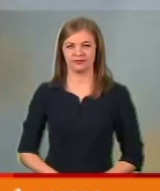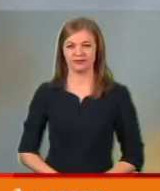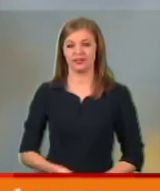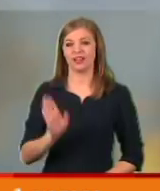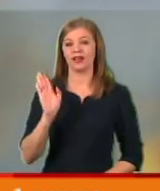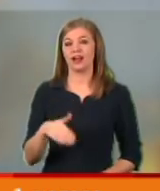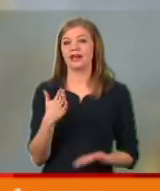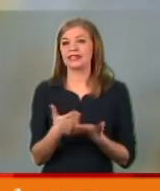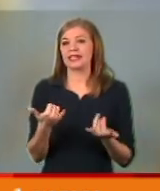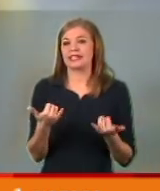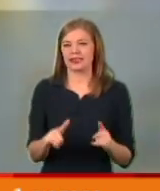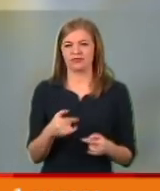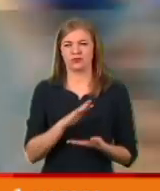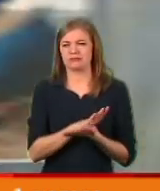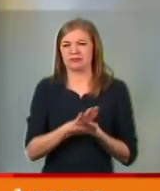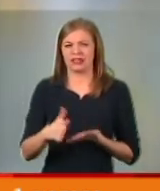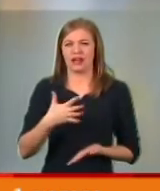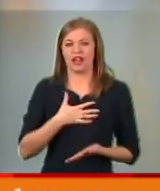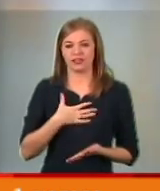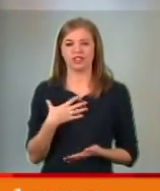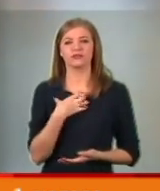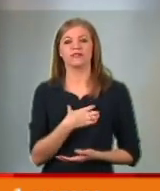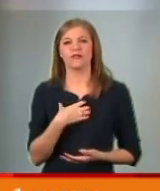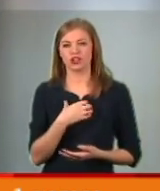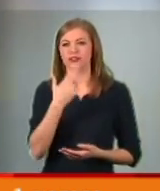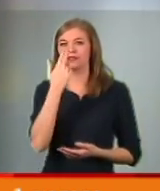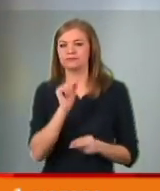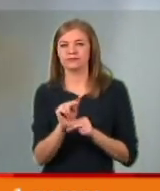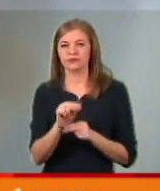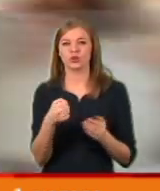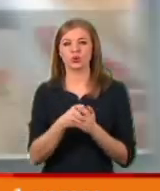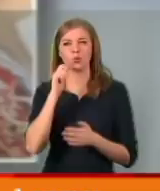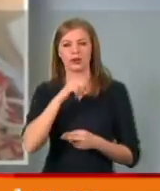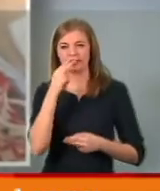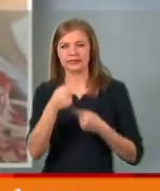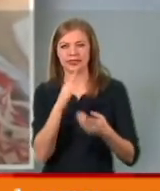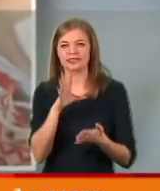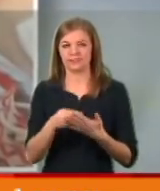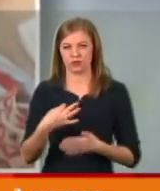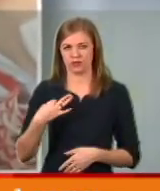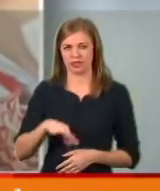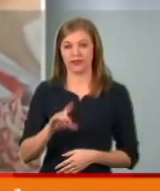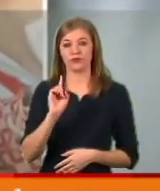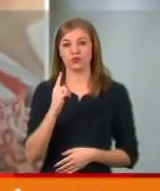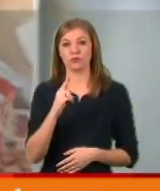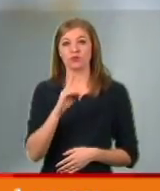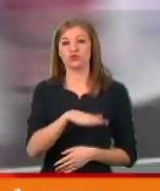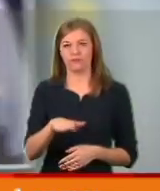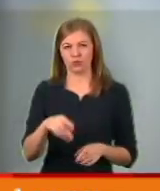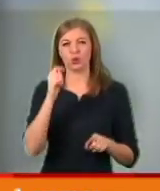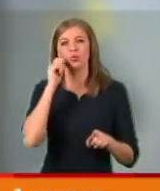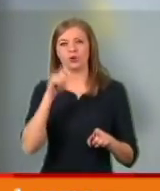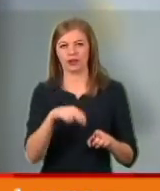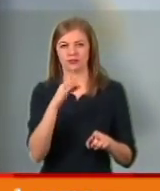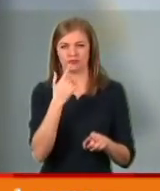Хай як дивно, корінному канадцеві важливо призвичаєте до українських традицій своїх синів, бо вони українці